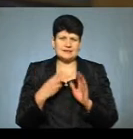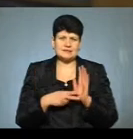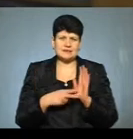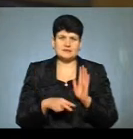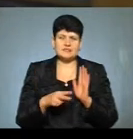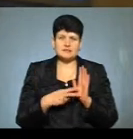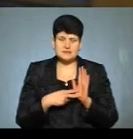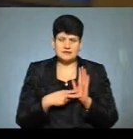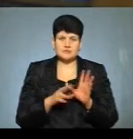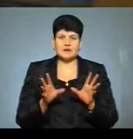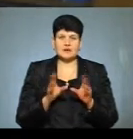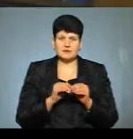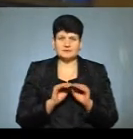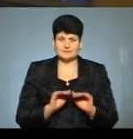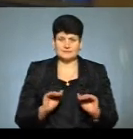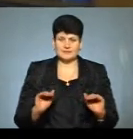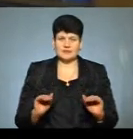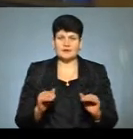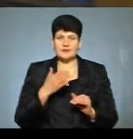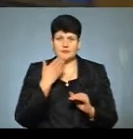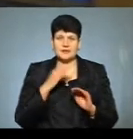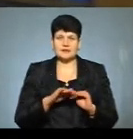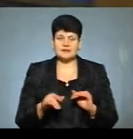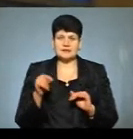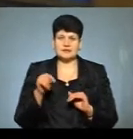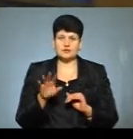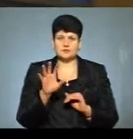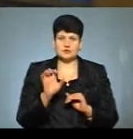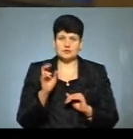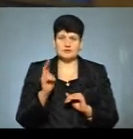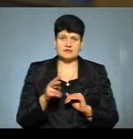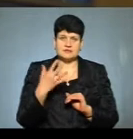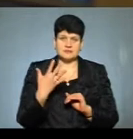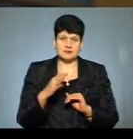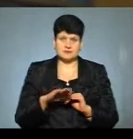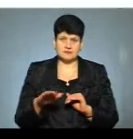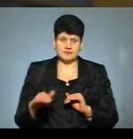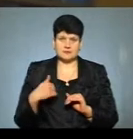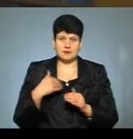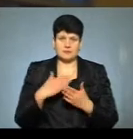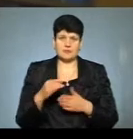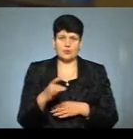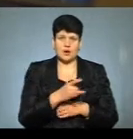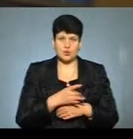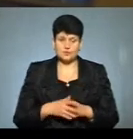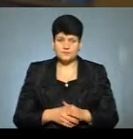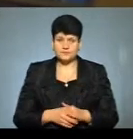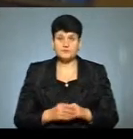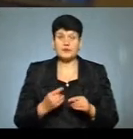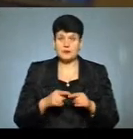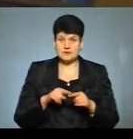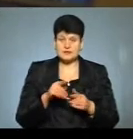377, включно з дошкільниками, відсутніх дітей із 1525 учнів, яких ми маємо по району. Це є,